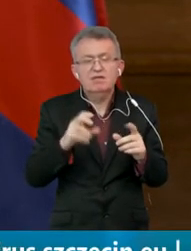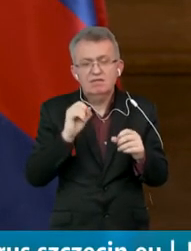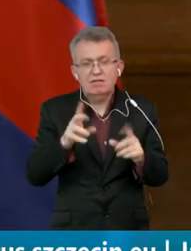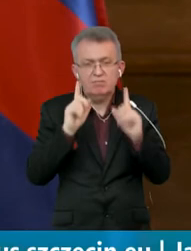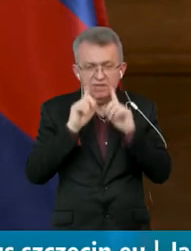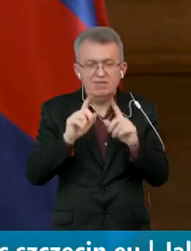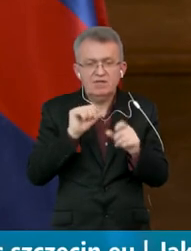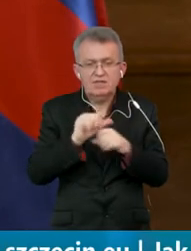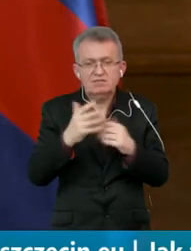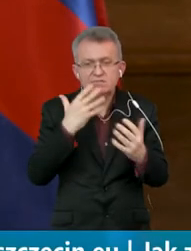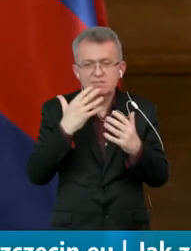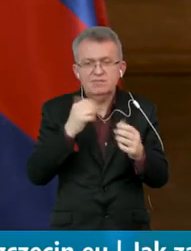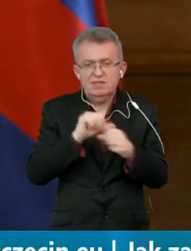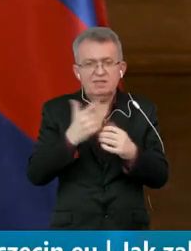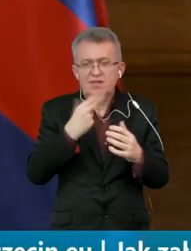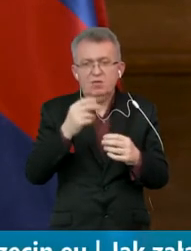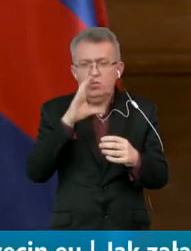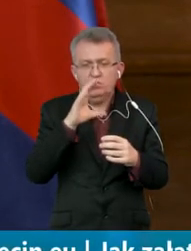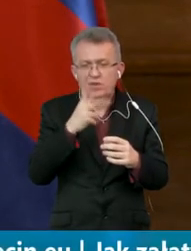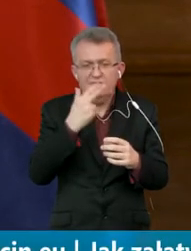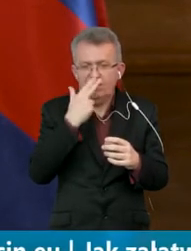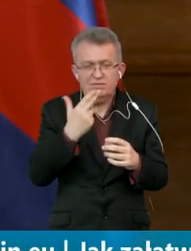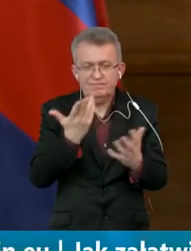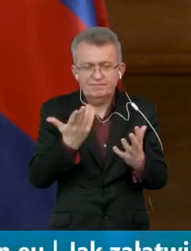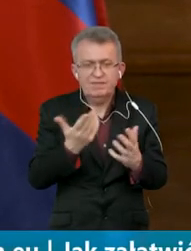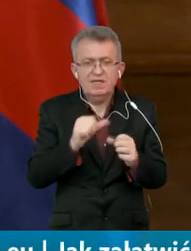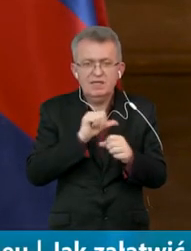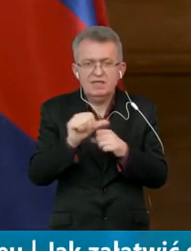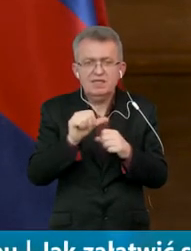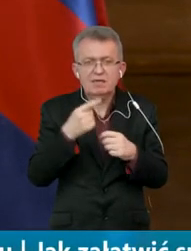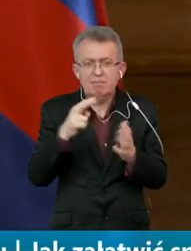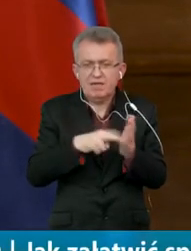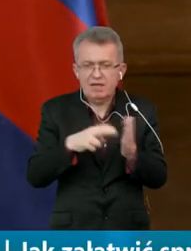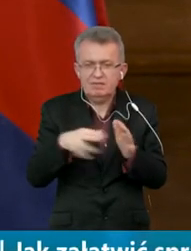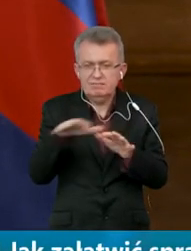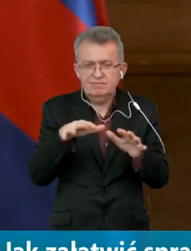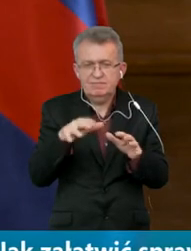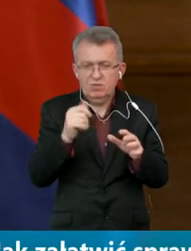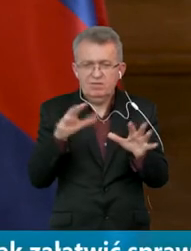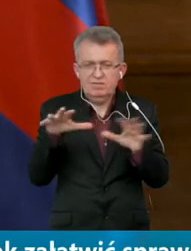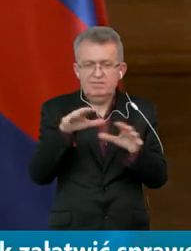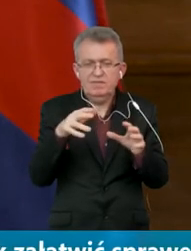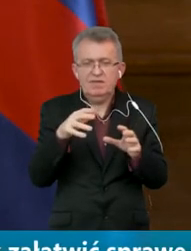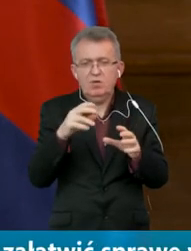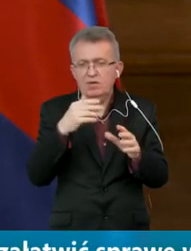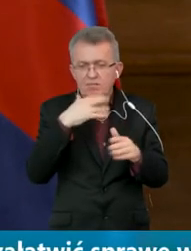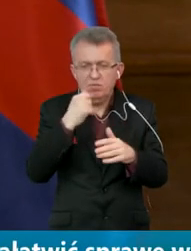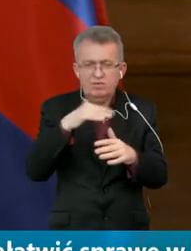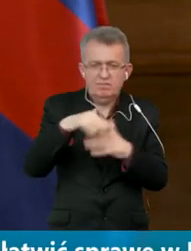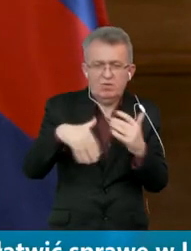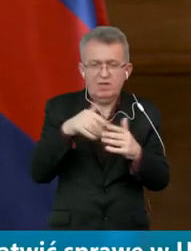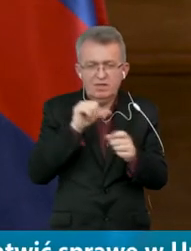ta część może irytować. Jest takim brakującym elementem tej przestrzeni, pewnego ładu, który mógłby